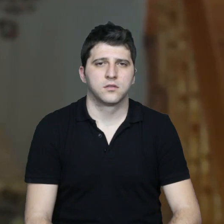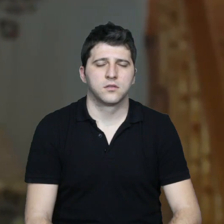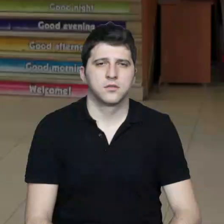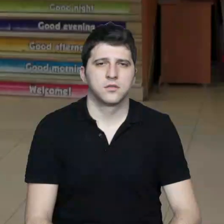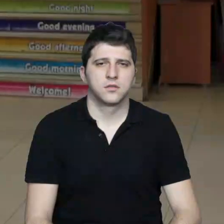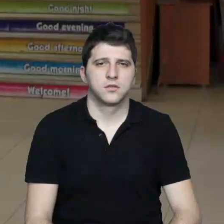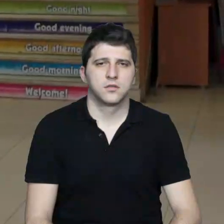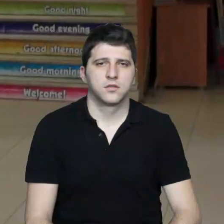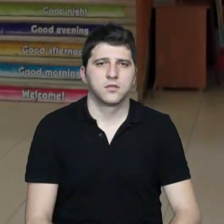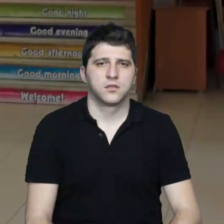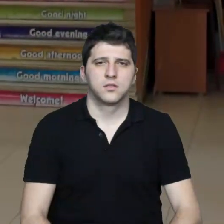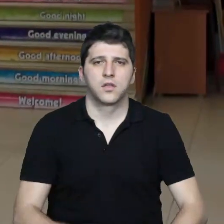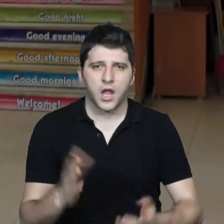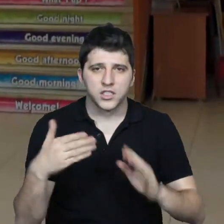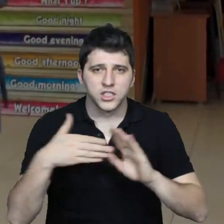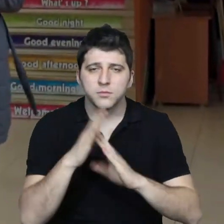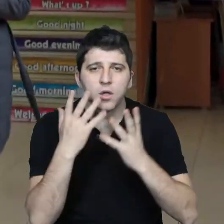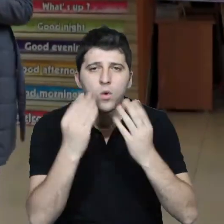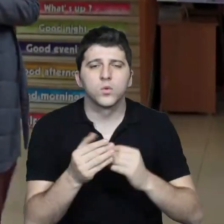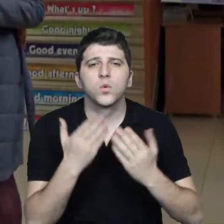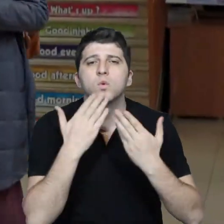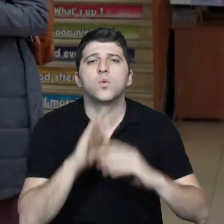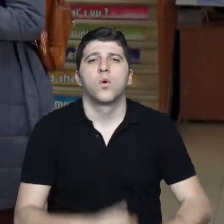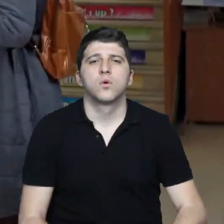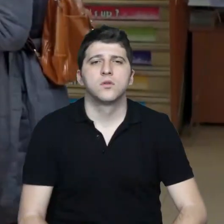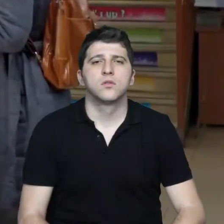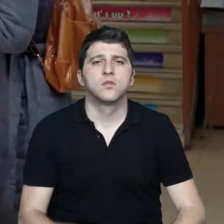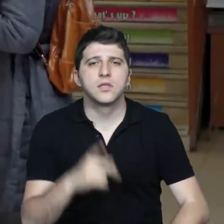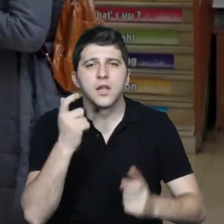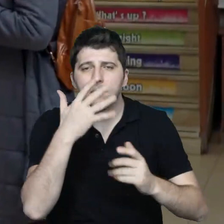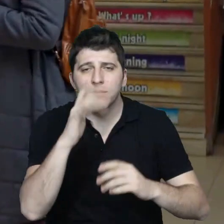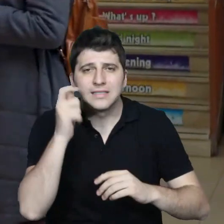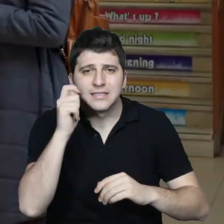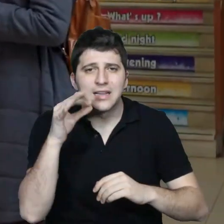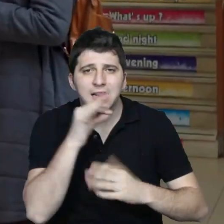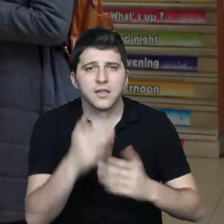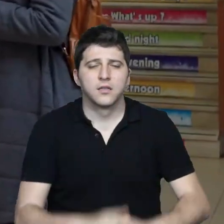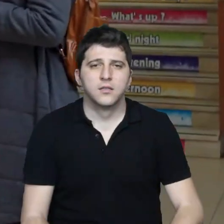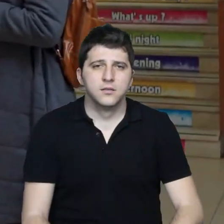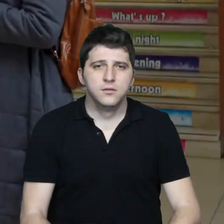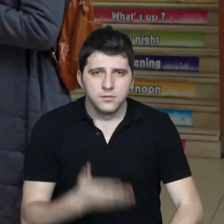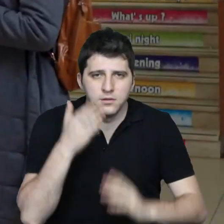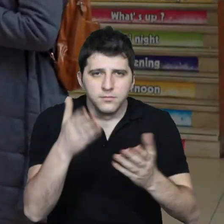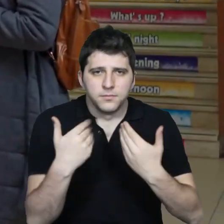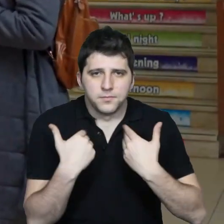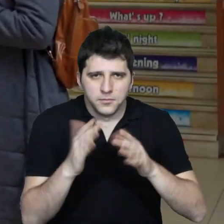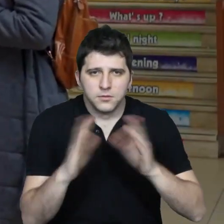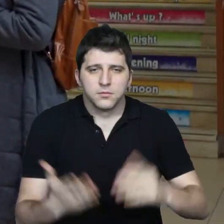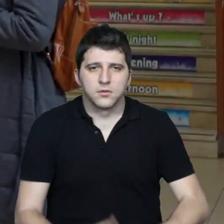Okul. Hani çıktın mı? Ne oldu? Yok. Sen nerede kaldın? Zil çaldı çalacak. Geldim işte,